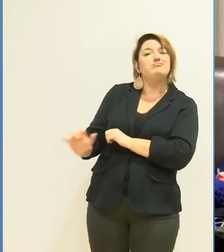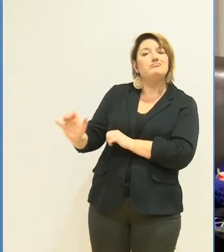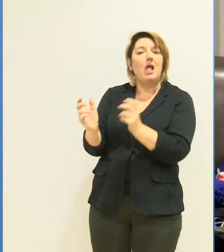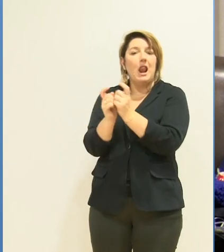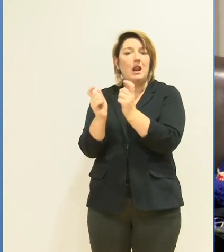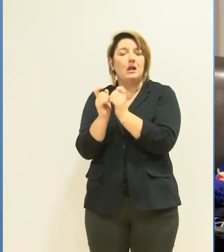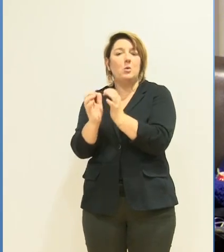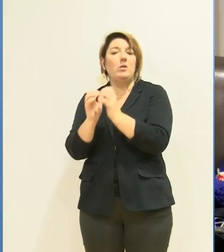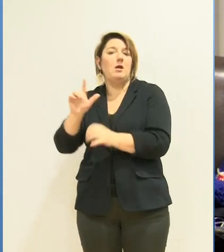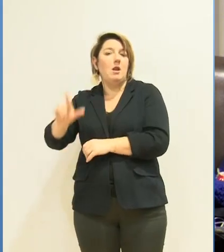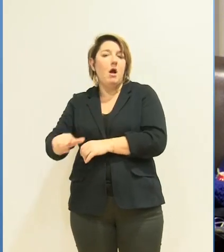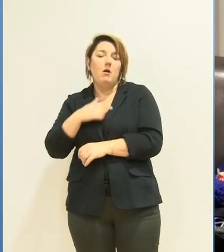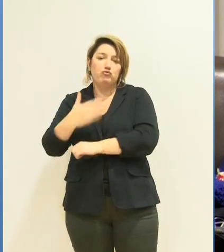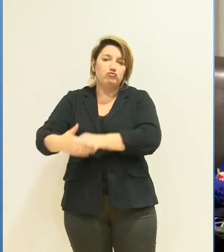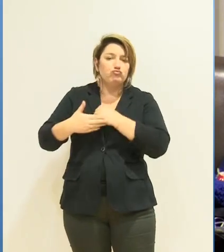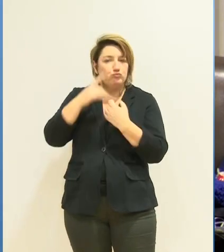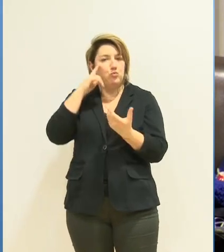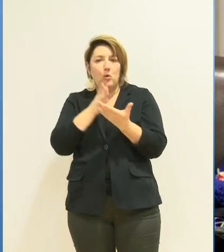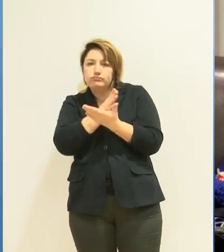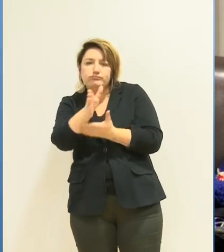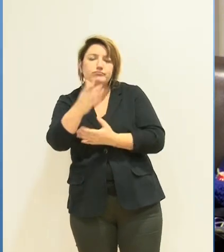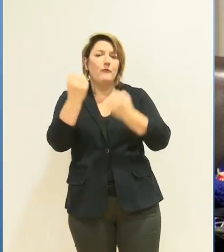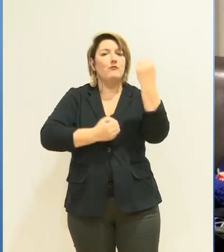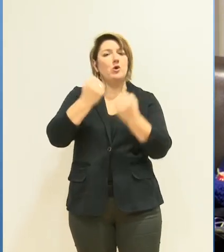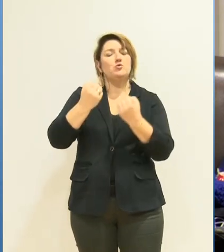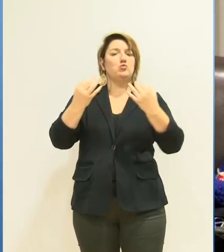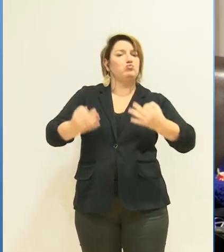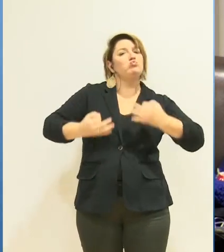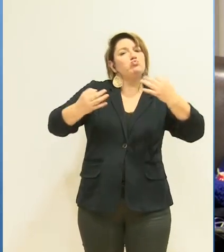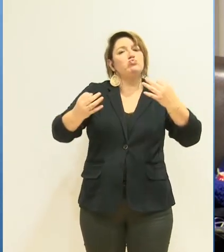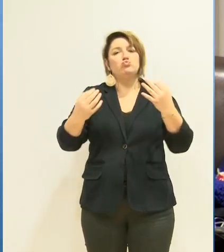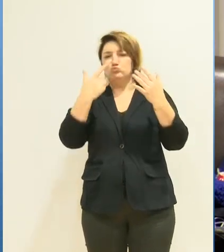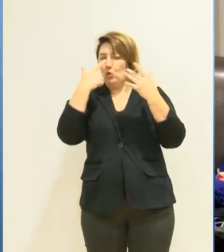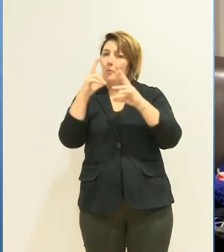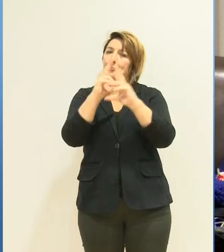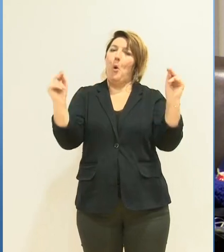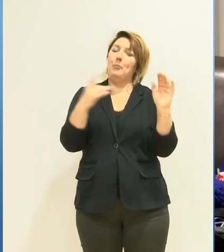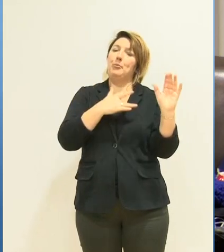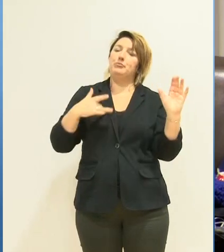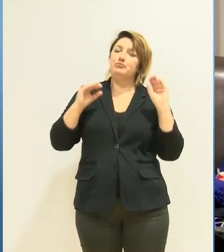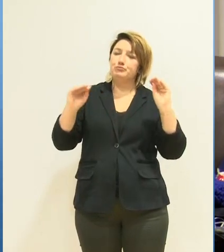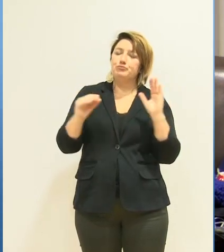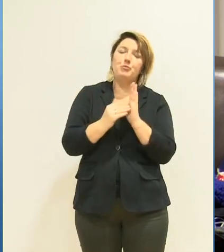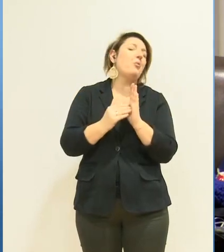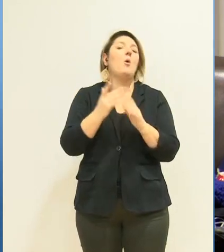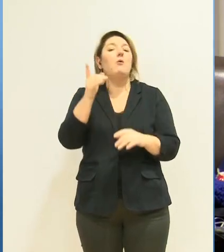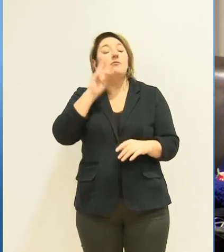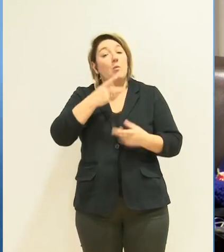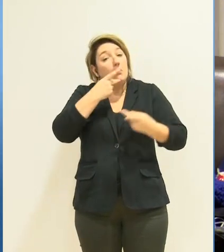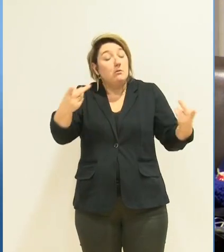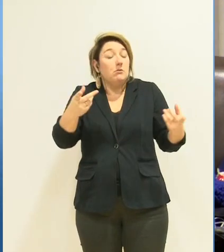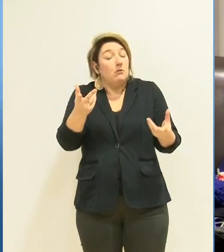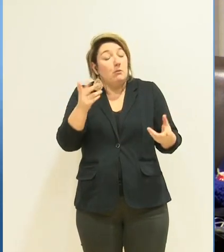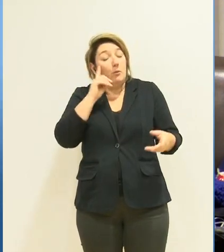là de faire un certain nombre de parcours en voiture dans des conditions qui me paraissent encore celle gens parlent très sincèrement parce que mon père à